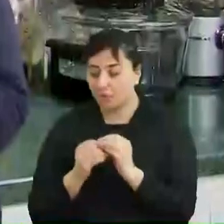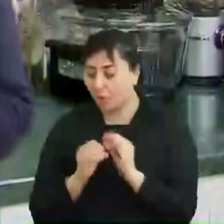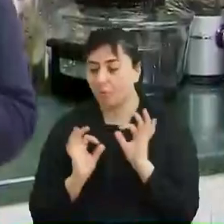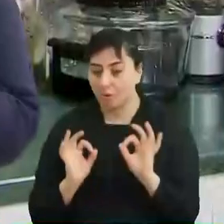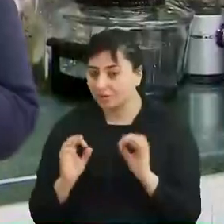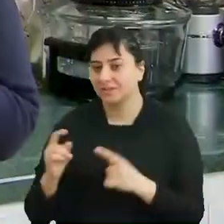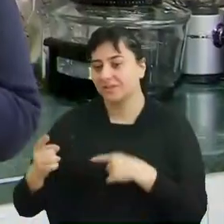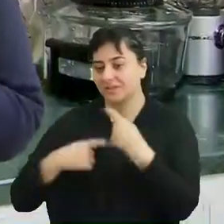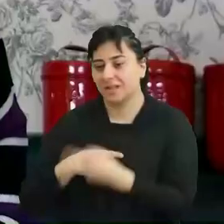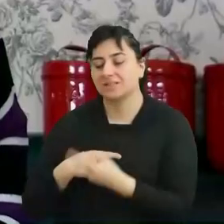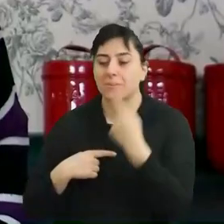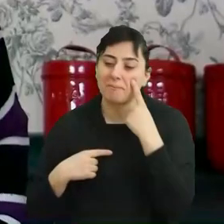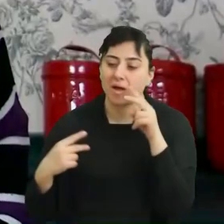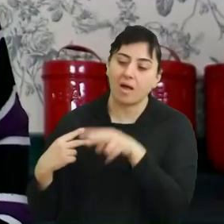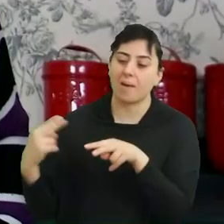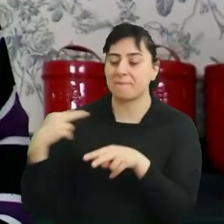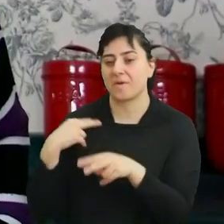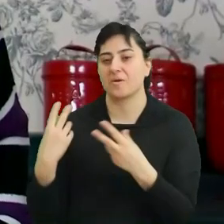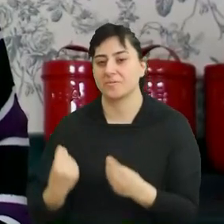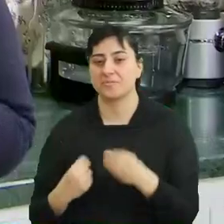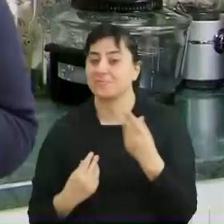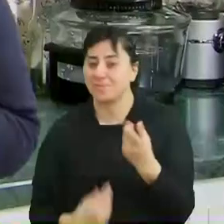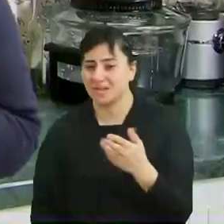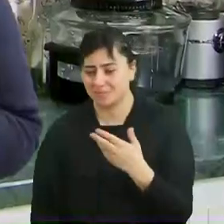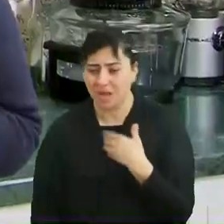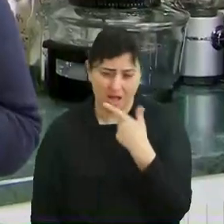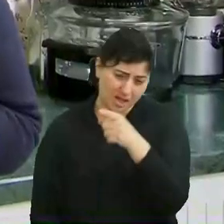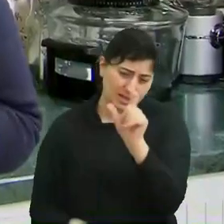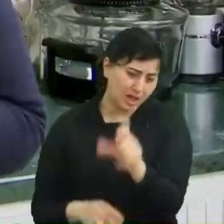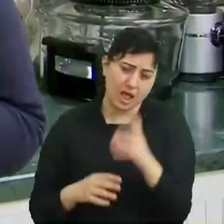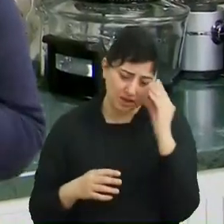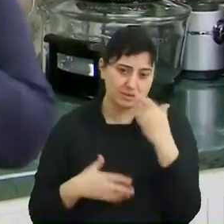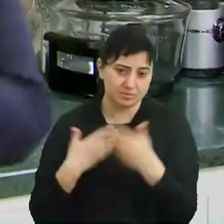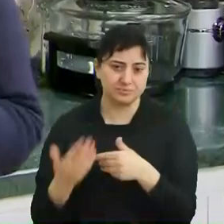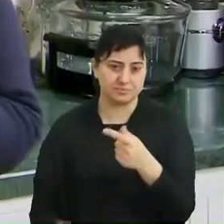yerine geçiyorlarmış, anladın mı? Yani şimdi bak, senin anlayacağın dilden anlatayım ben.